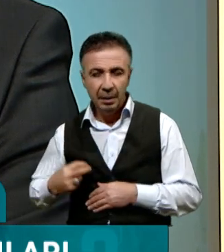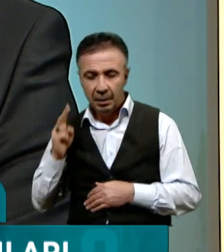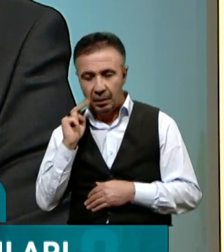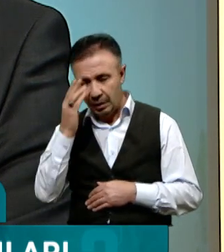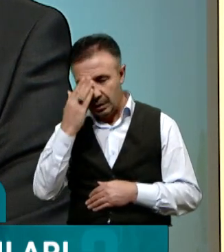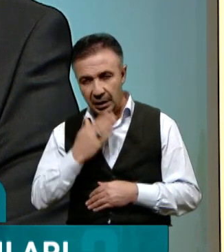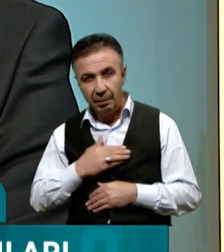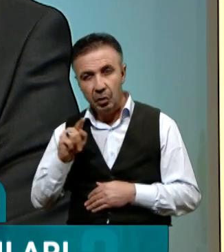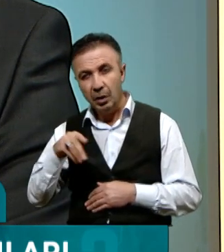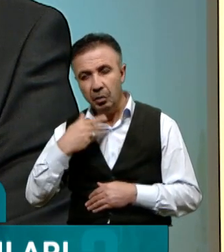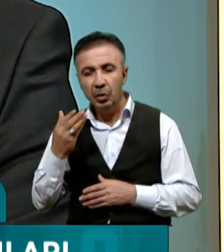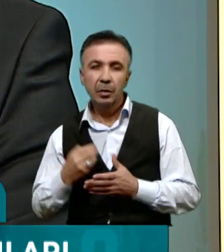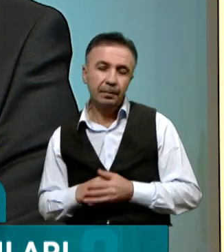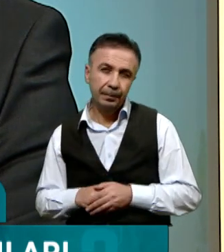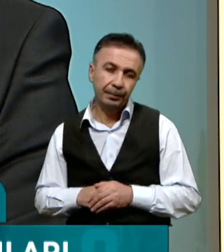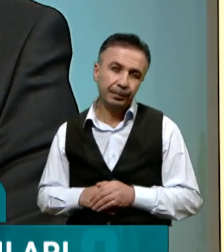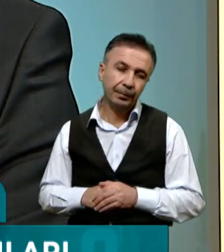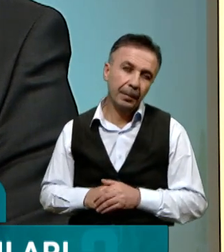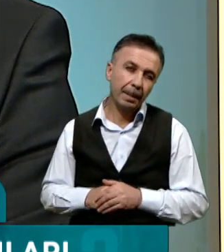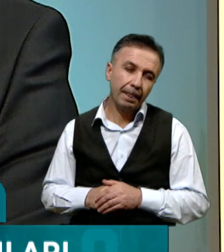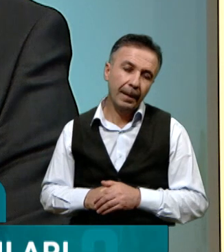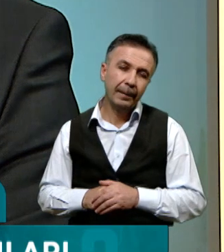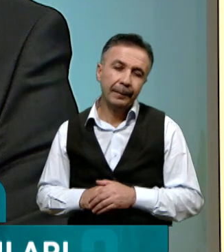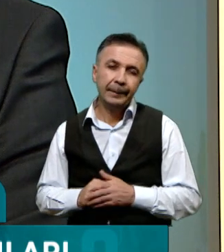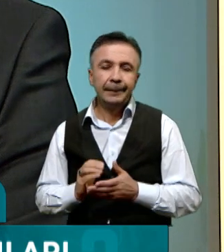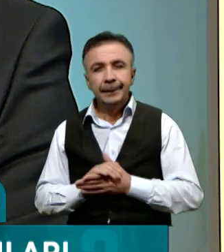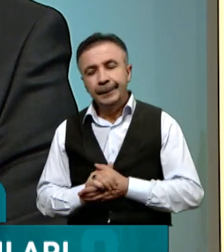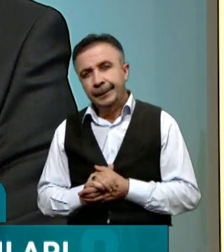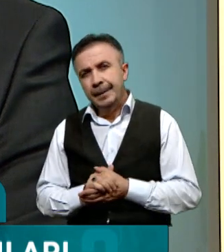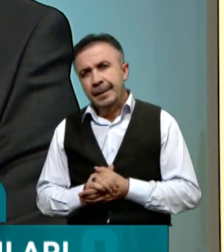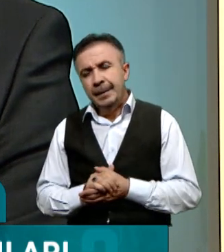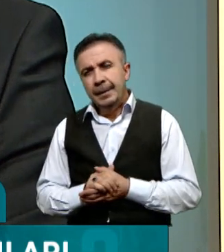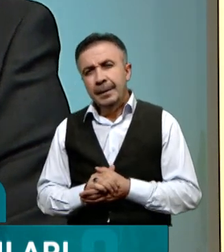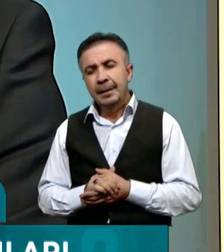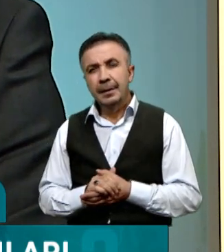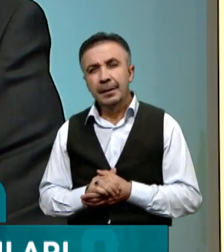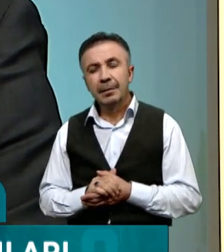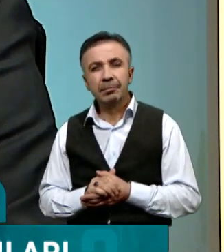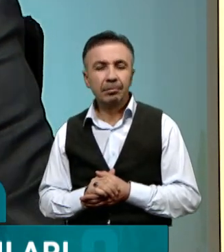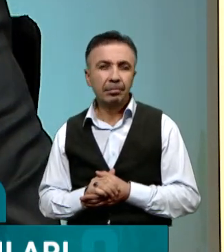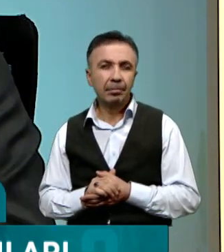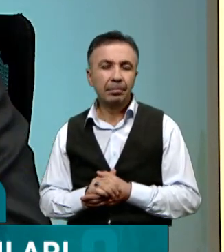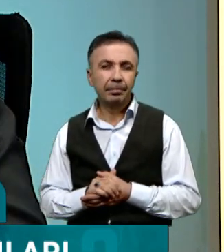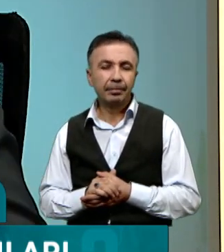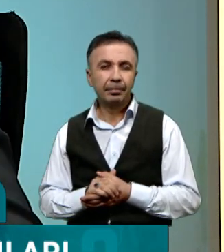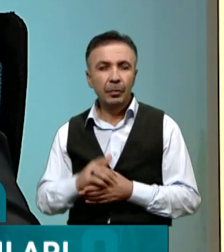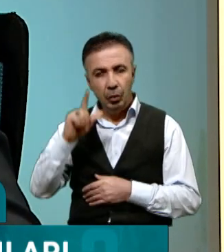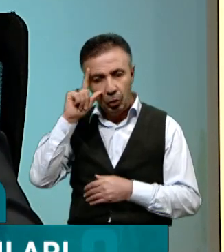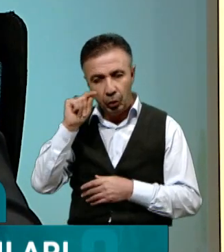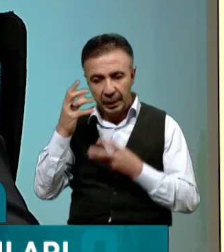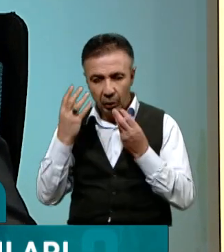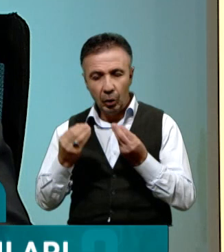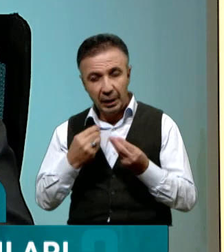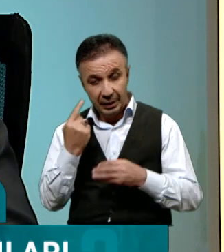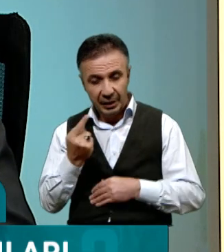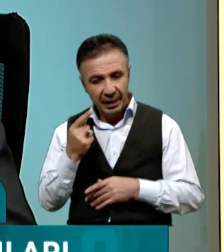diyor hadisinde? وَمَنْ وَقَعَ فِي الشُّبْهَاتِ وَقَعَ فِي الْحَرَامِ diyor. Değil mi? Onlara yapmak da artık bizi ne oluyor? Haramlara